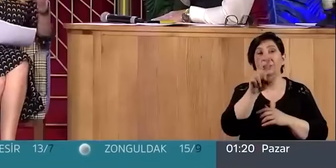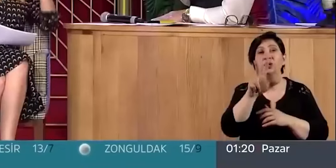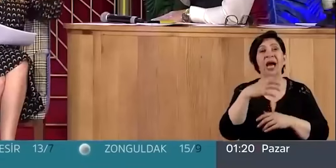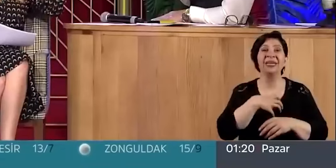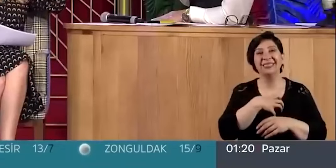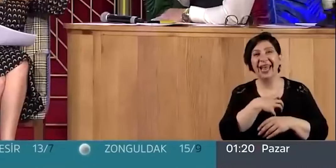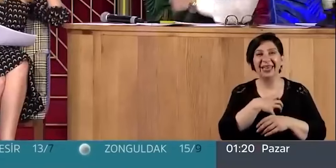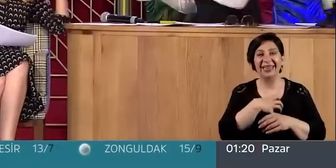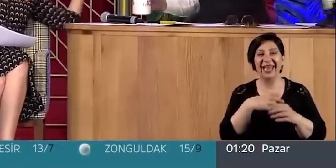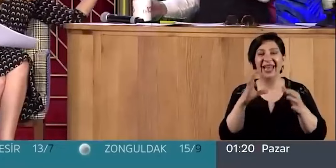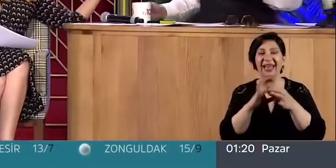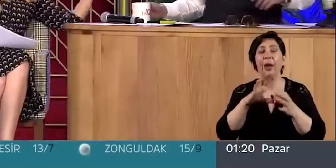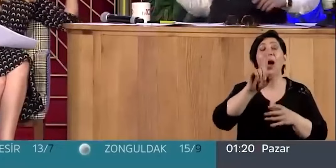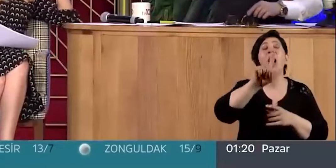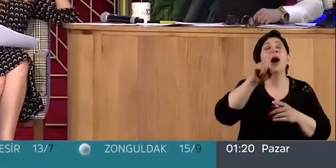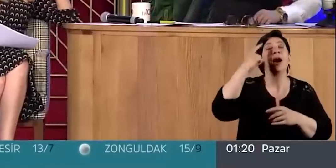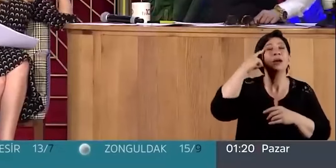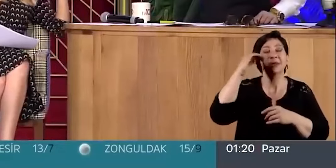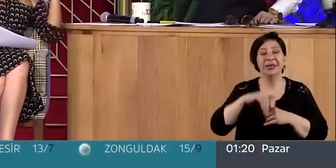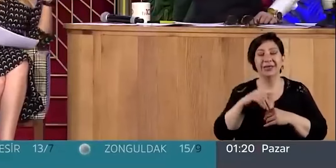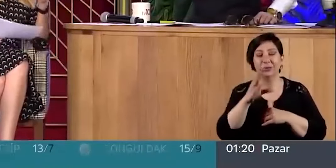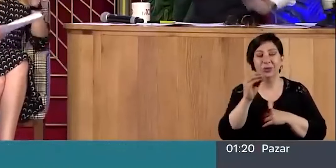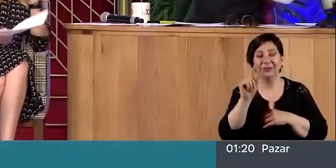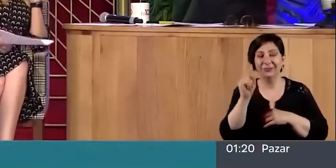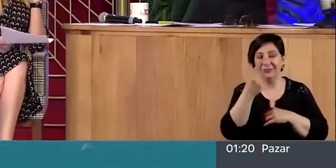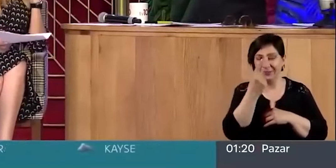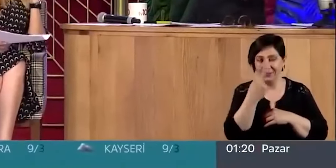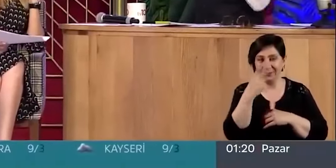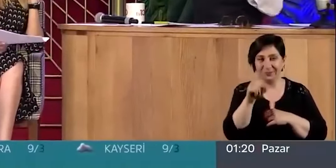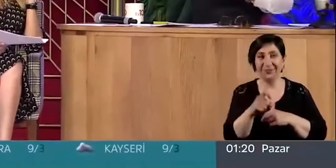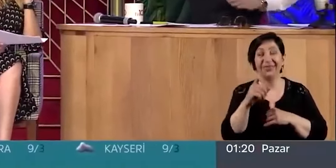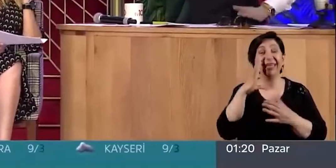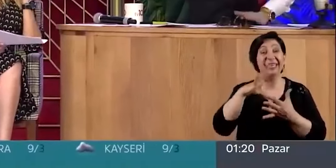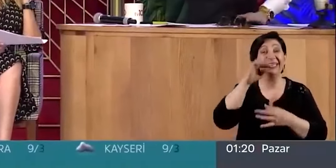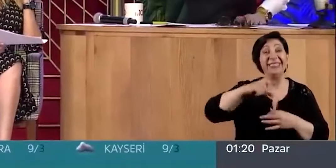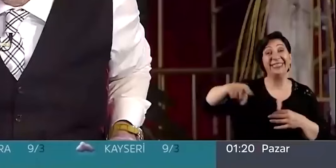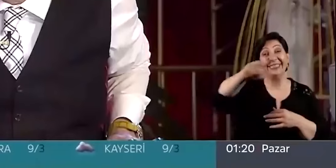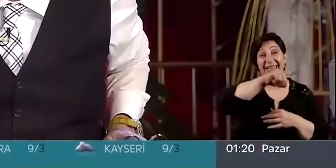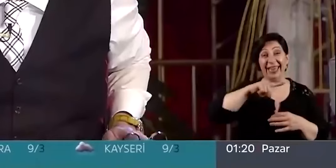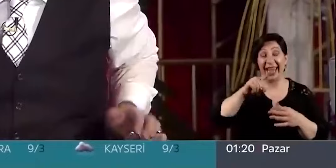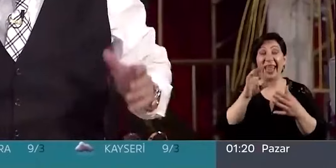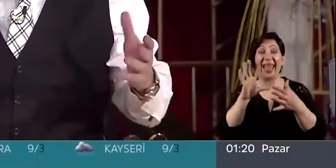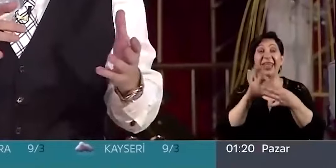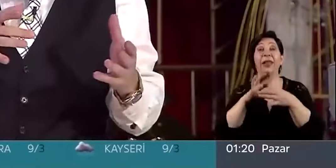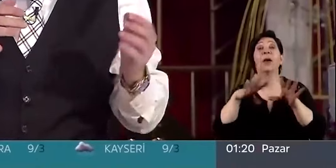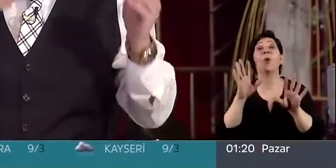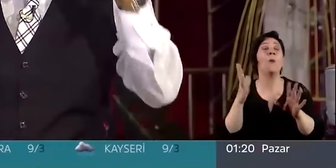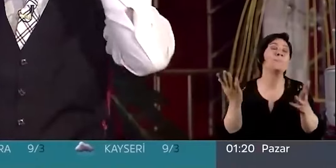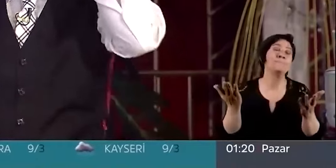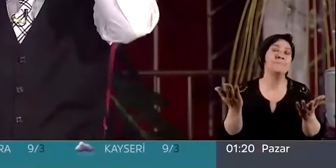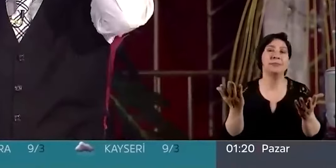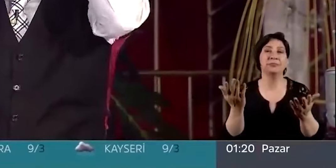Haziran seçimleriyle ilgili. Ha bir de bu arada çok enteresan güzel bir şey yapıyor. Sadece insanlarla ilgilenmiyor.